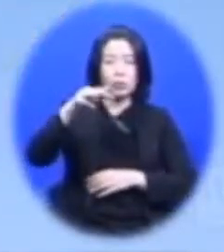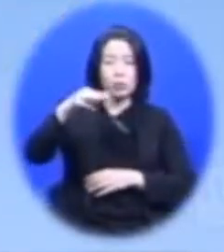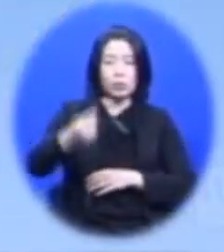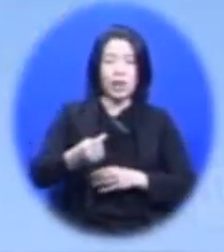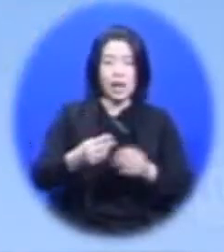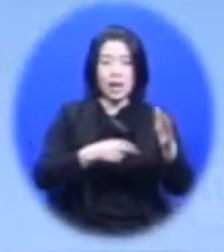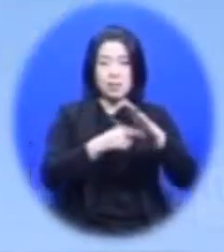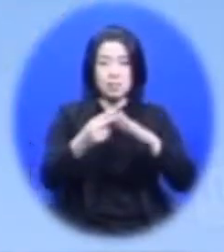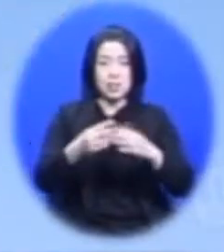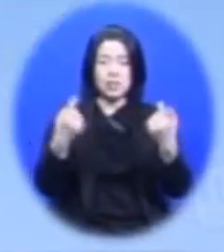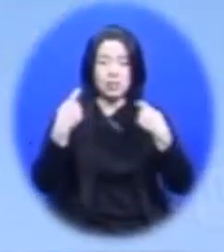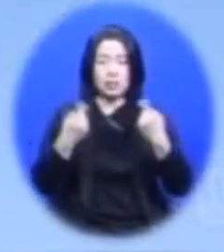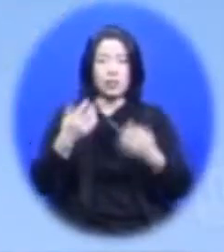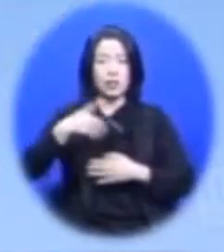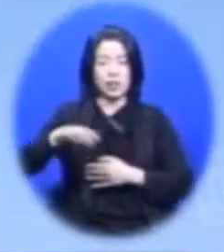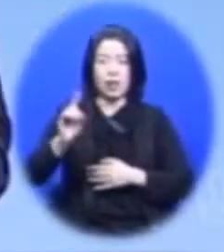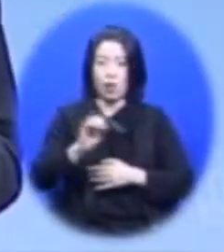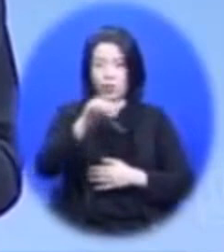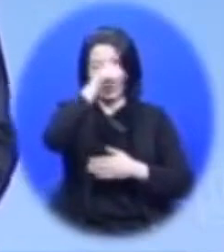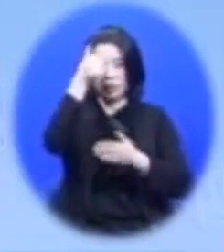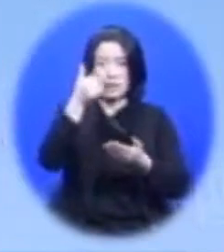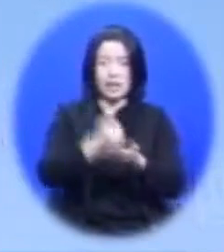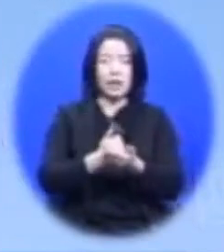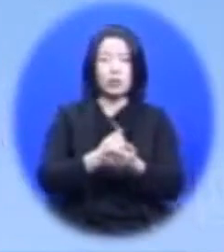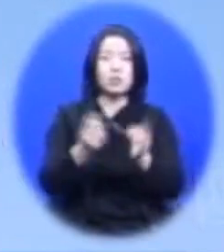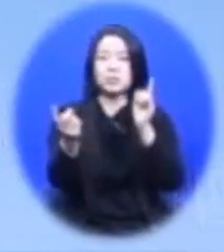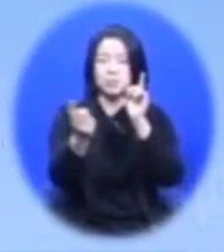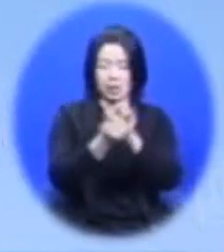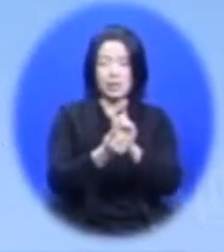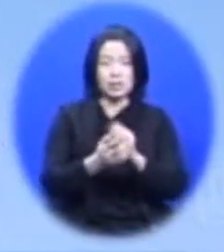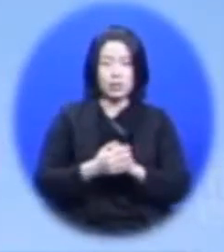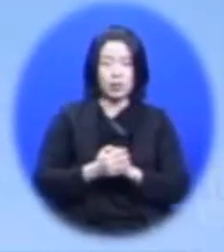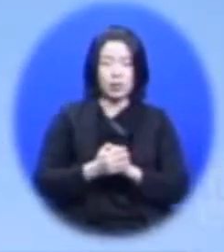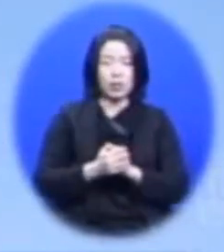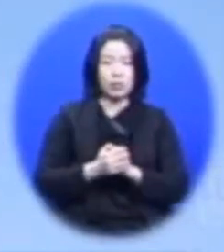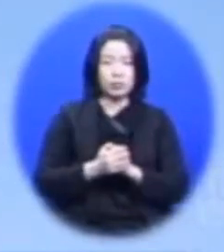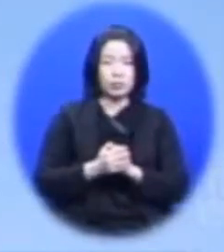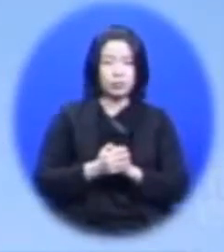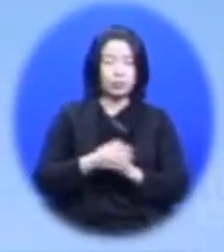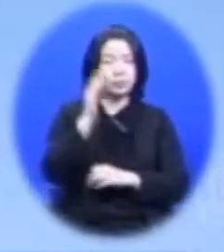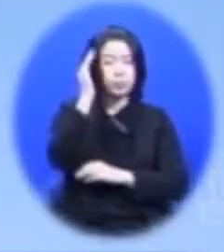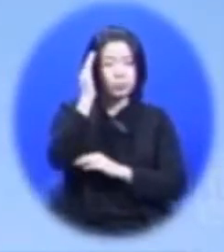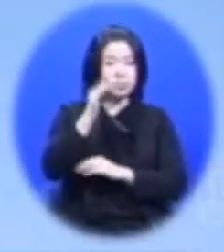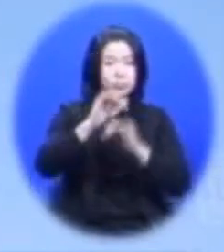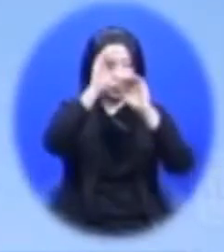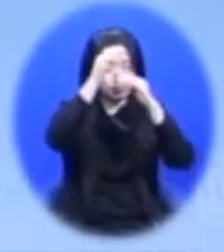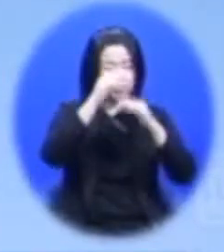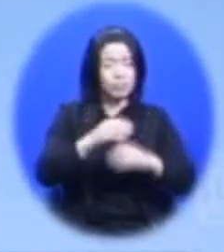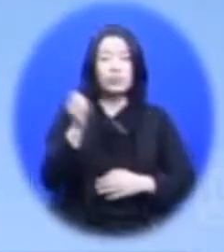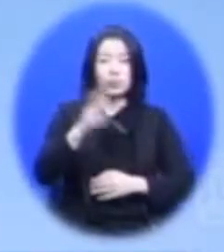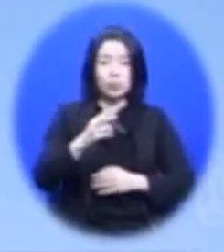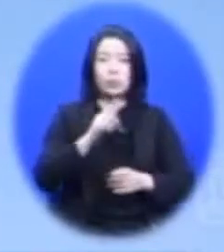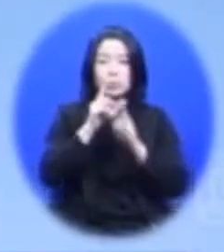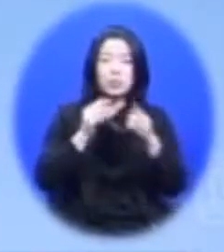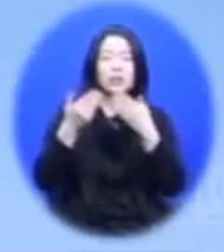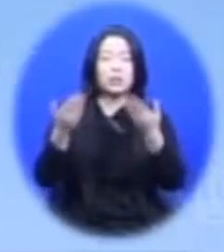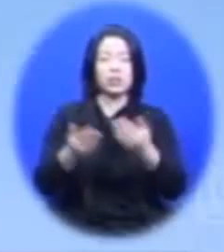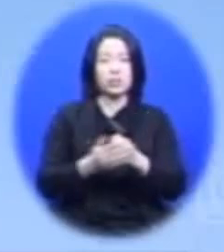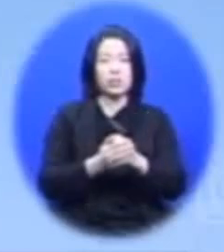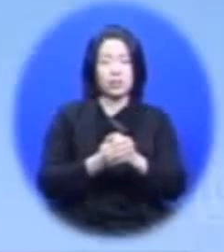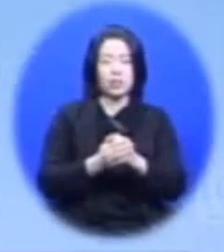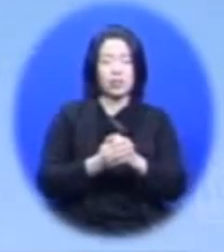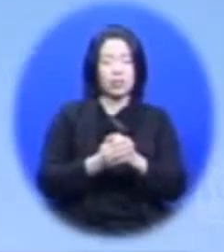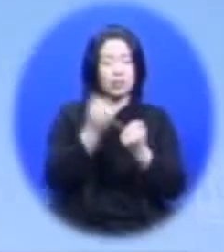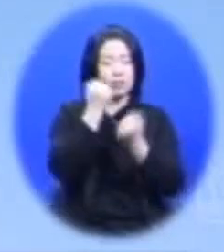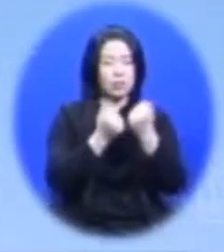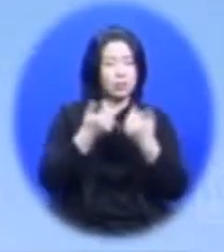어느 장로님을 만났어요. 미국의 장로님을 만났는데 이야기하다가 또 그 이야기가 나왔어요. 쭉 설명을